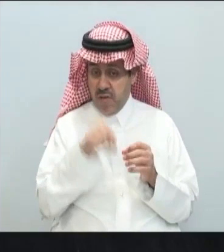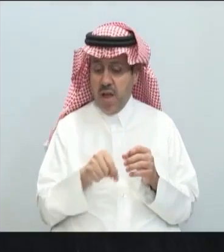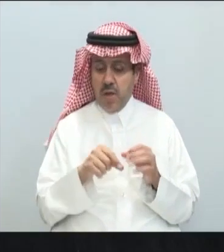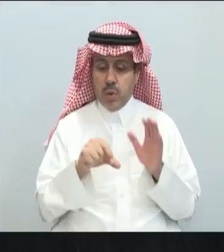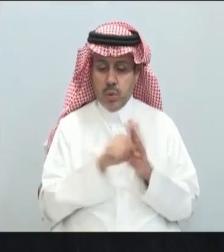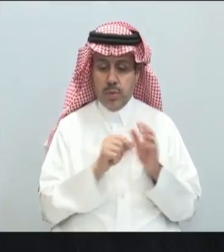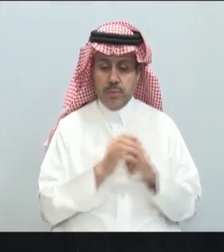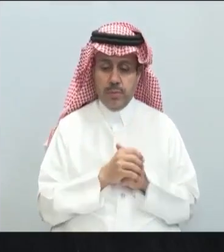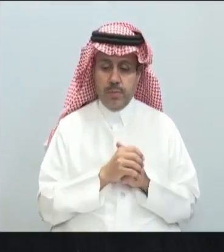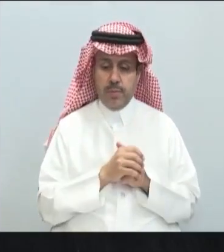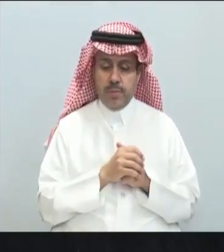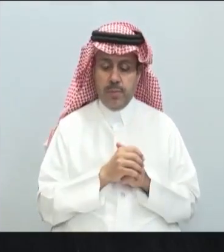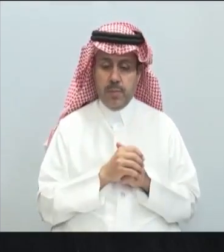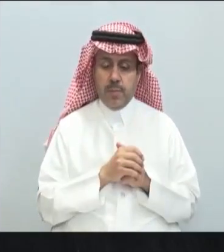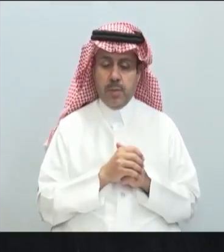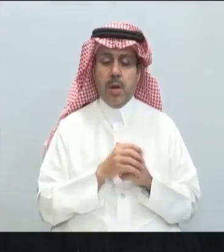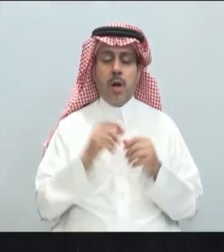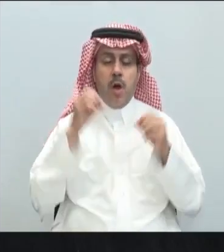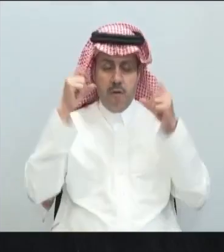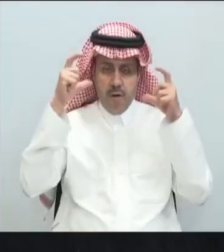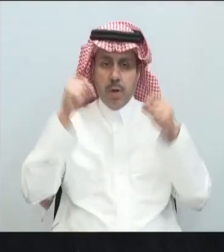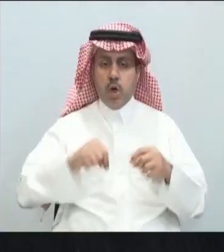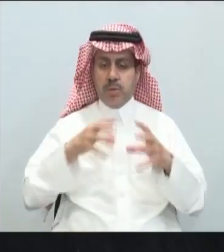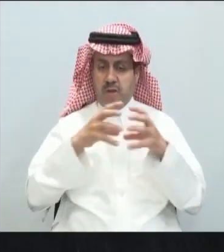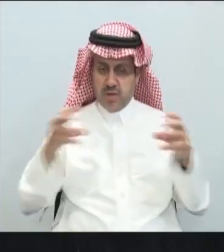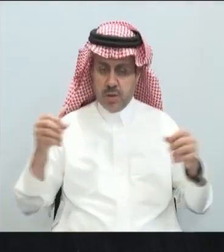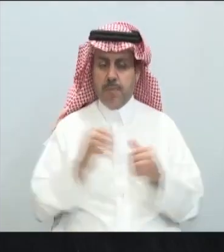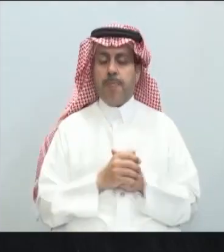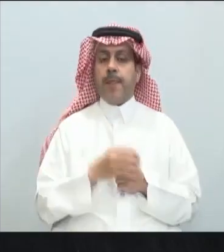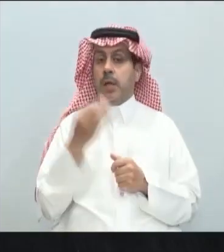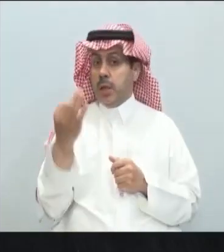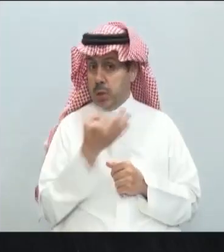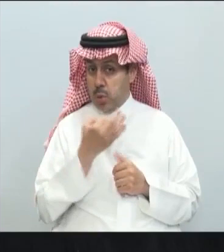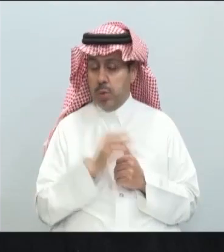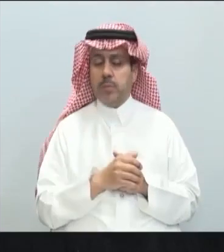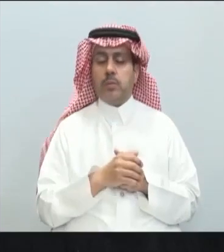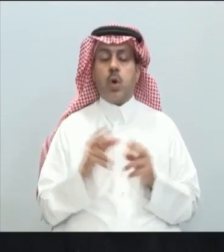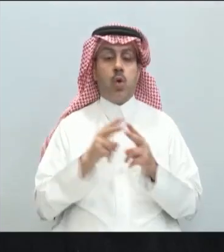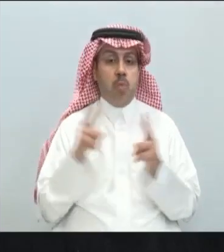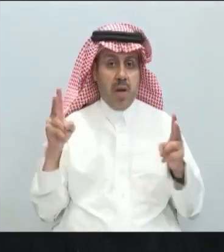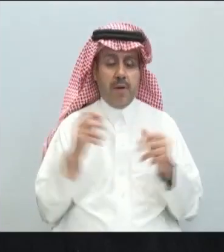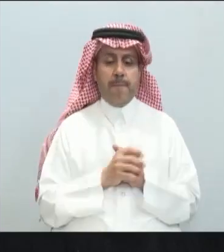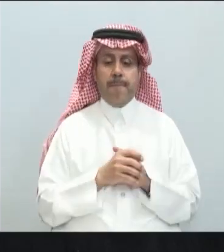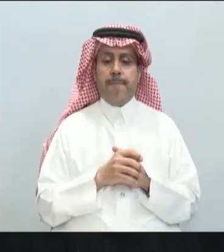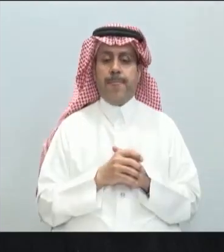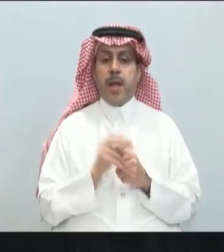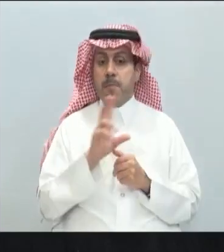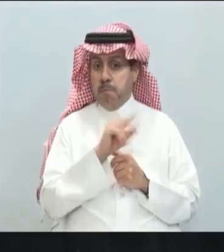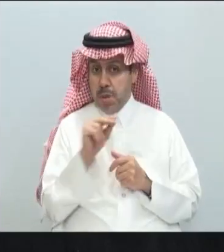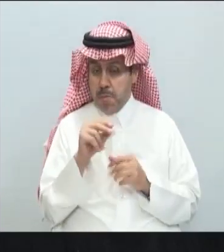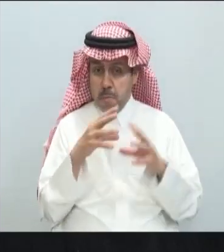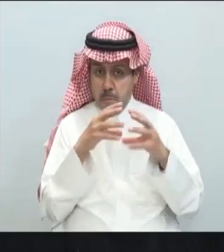السوره ساقف واياكم عليها باذن الله تعالى اتلوها على مسامعكم نبين باذن الله تعالى شيئا من